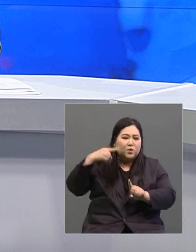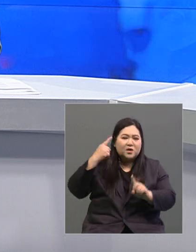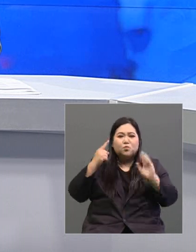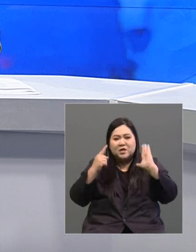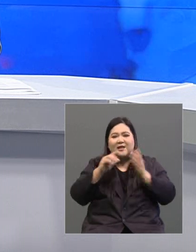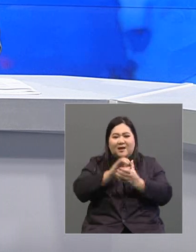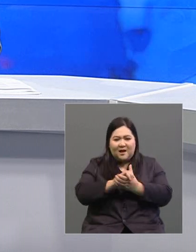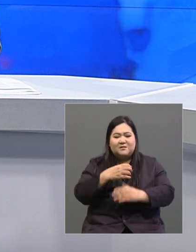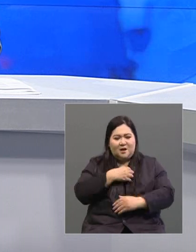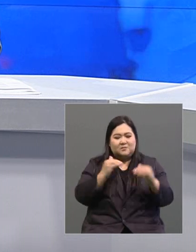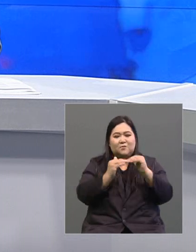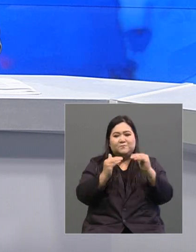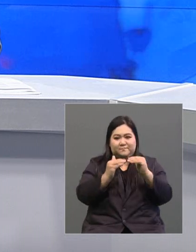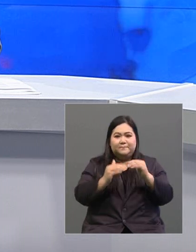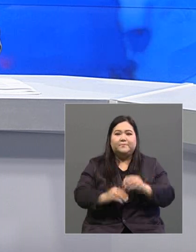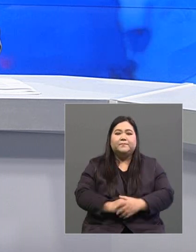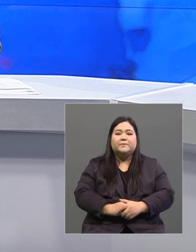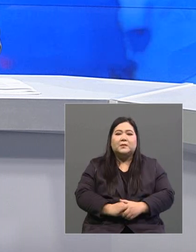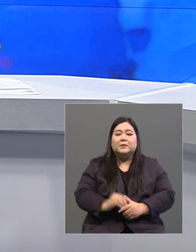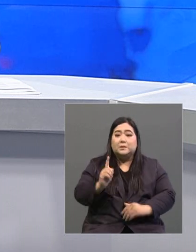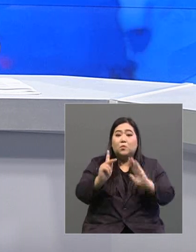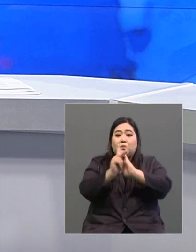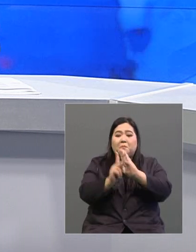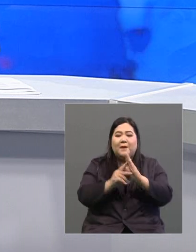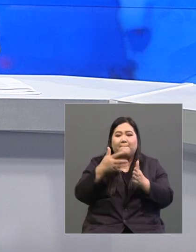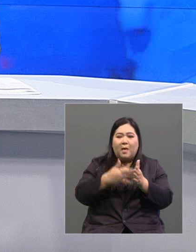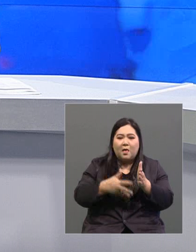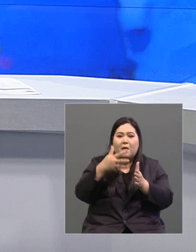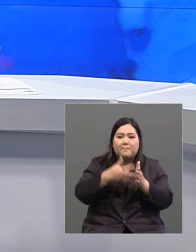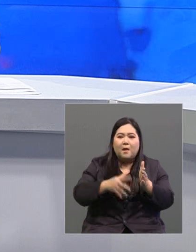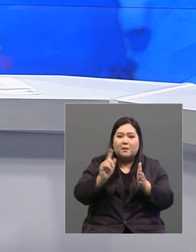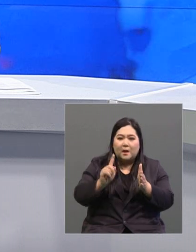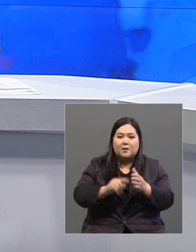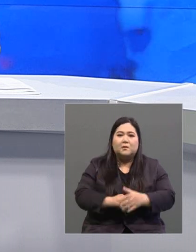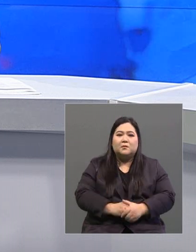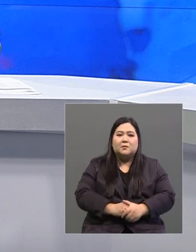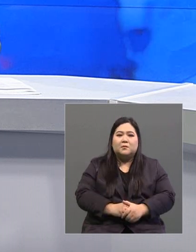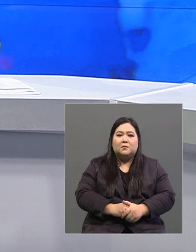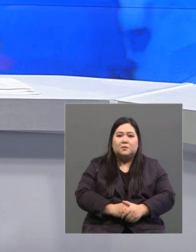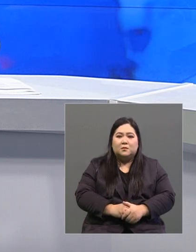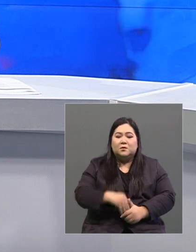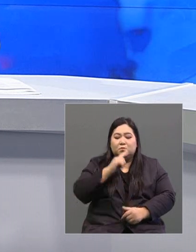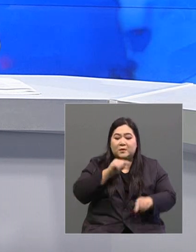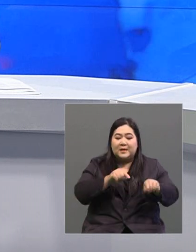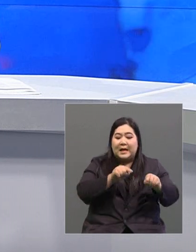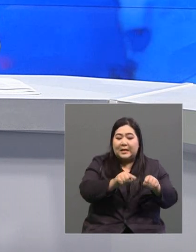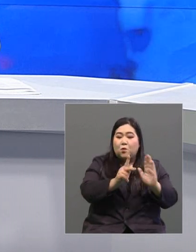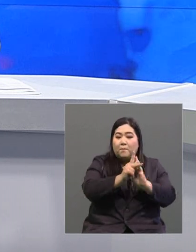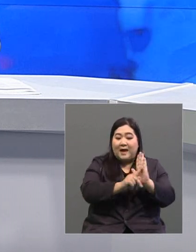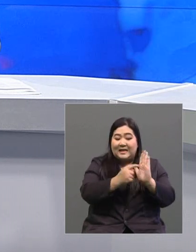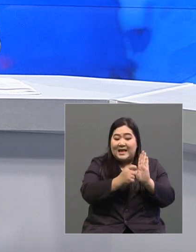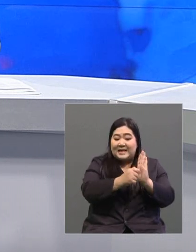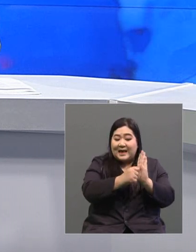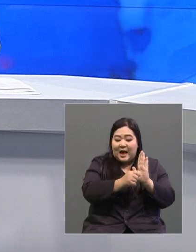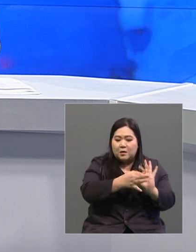คะครับก็จริงๆแล้วข้อกฎหมายมันติดขัดเพราะว่าจับตรงนึงมันต้องมีผลอีกถึงตรงนึงถูมันเป็นกฎหมาย